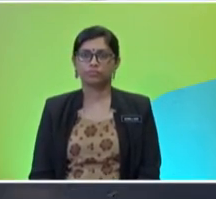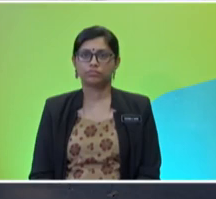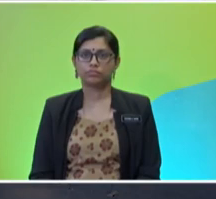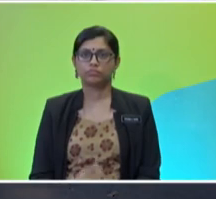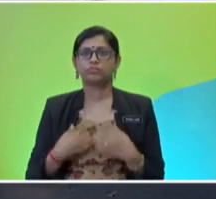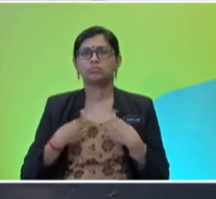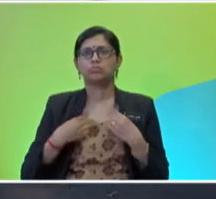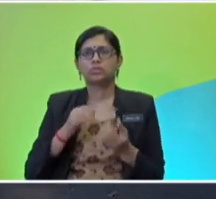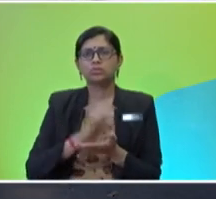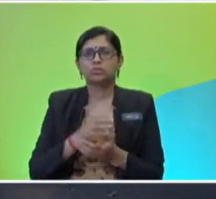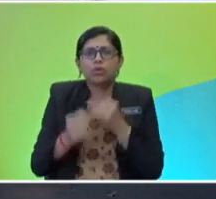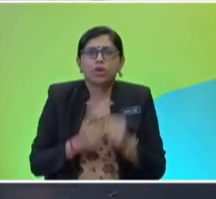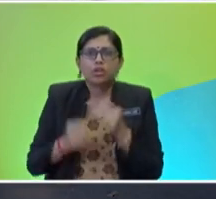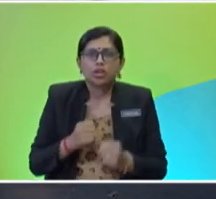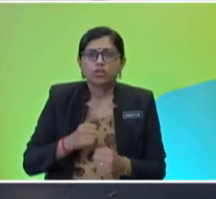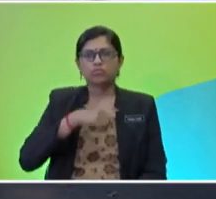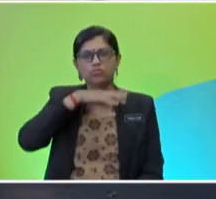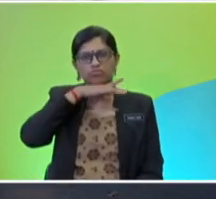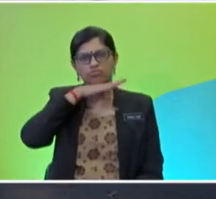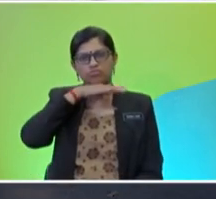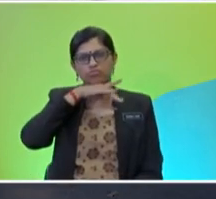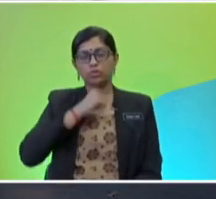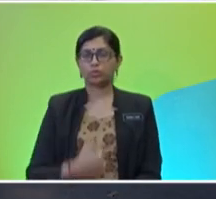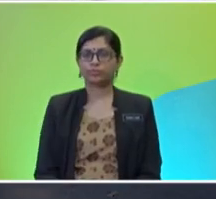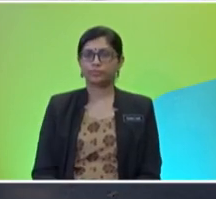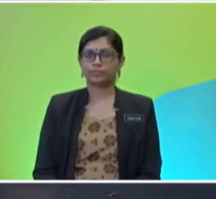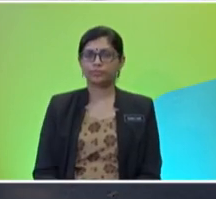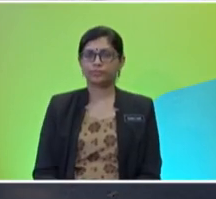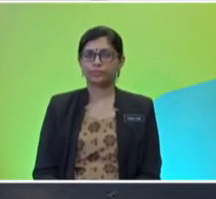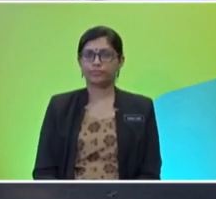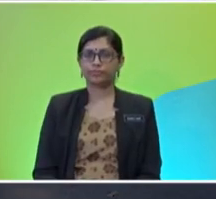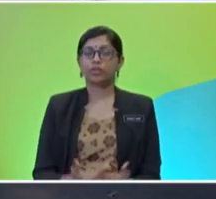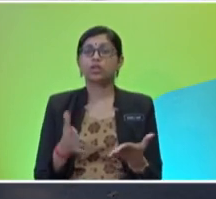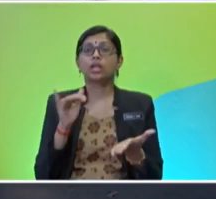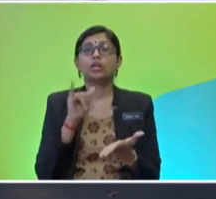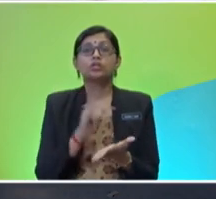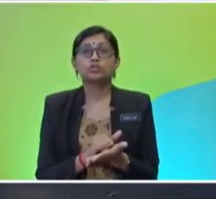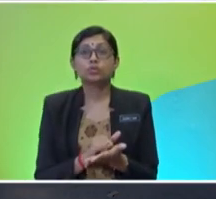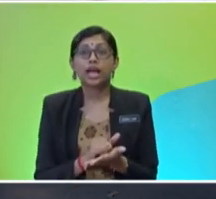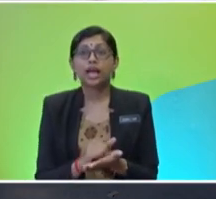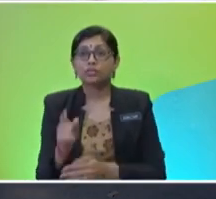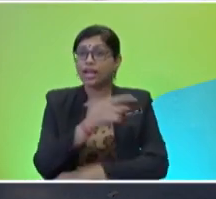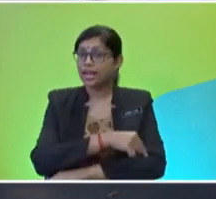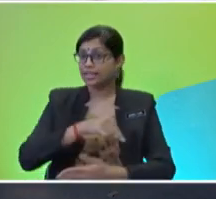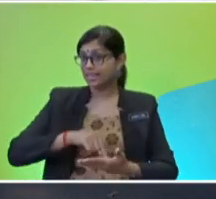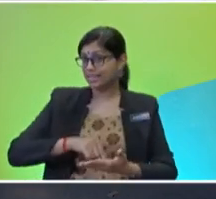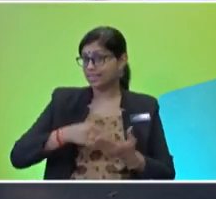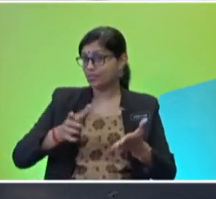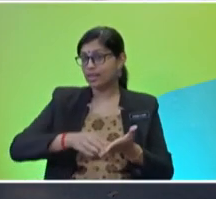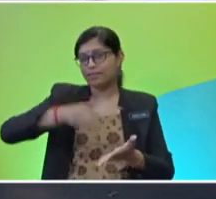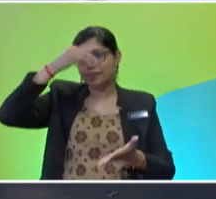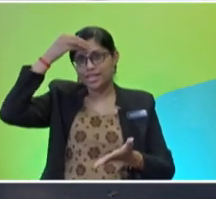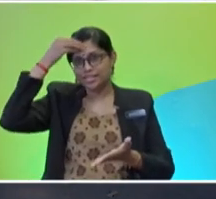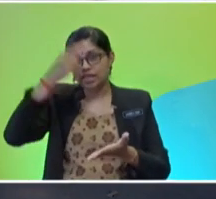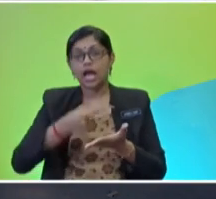sekolah berlari-lari. Baik cikgu, terima kasih banyak-banyak cikgu. Inilah yang kita dah belajar kali ini cikgu kan. Ya betul.